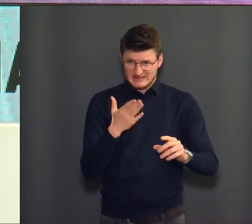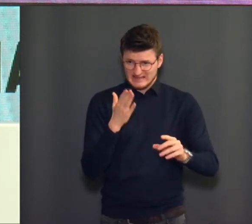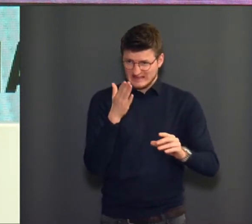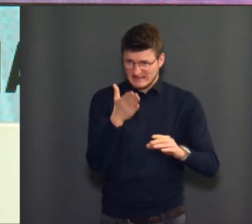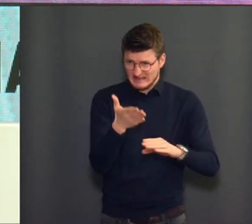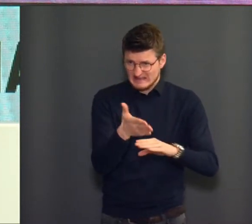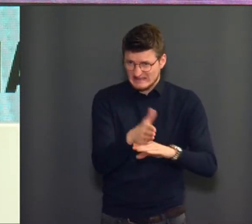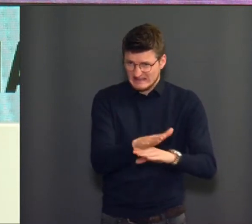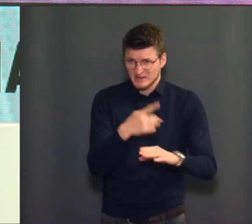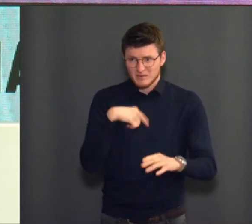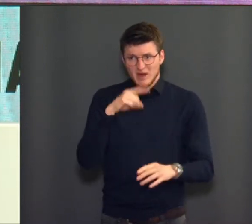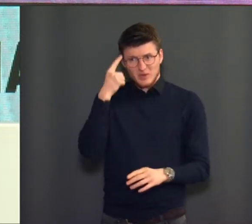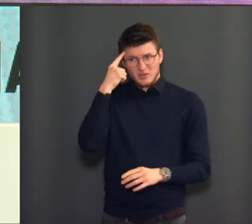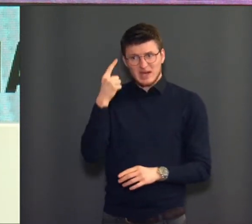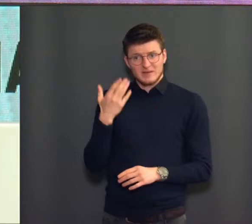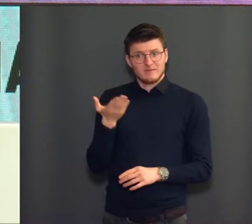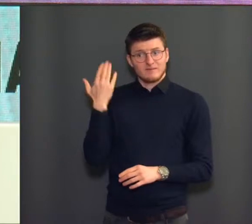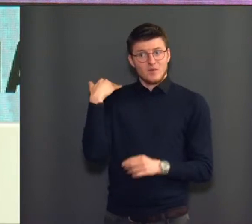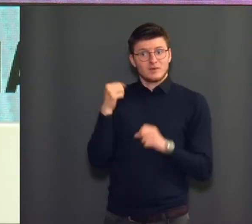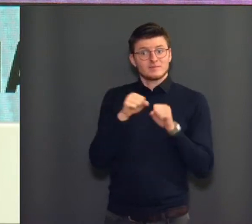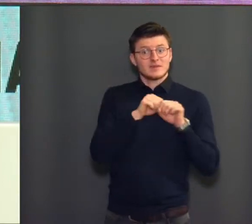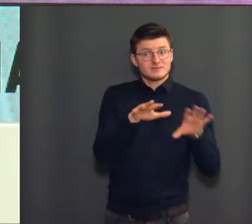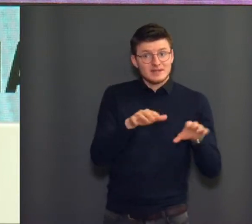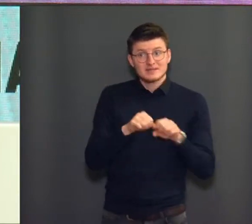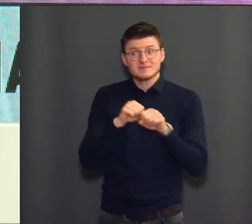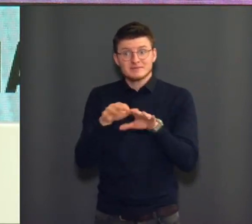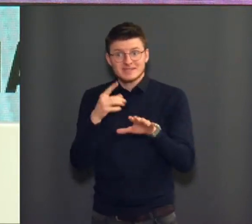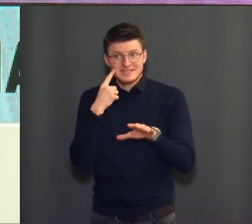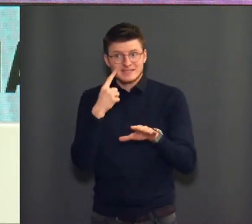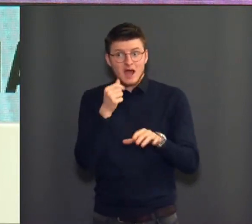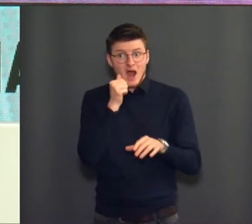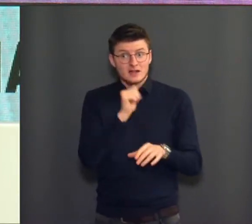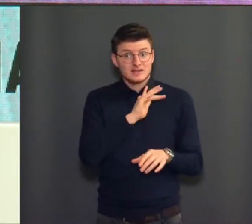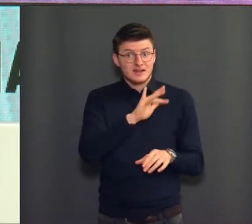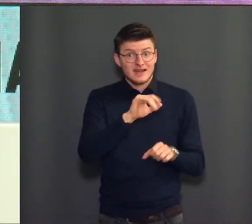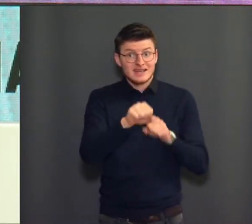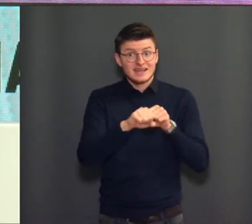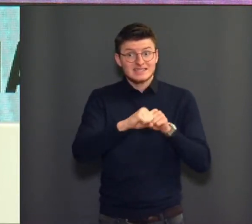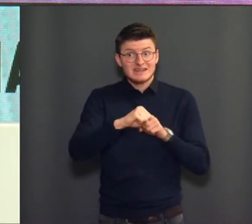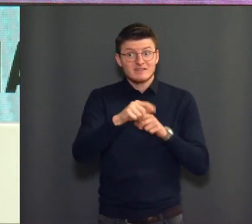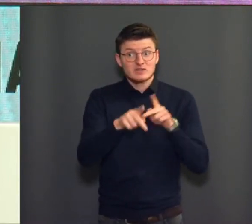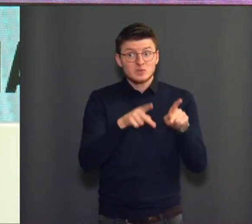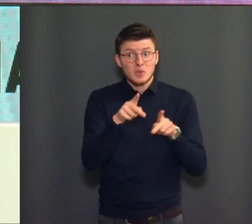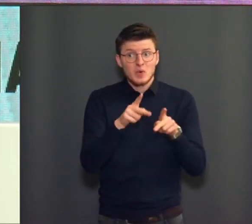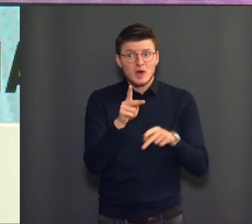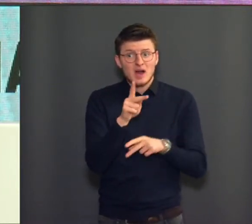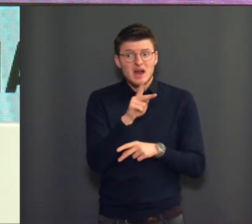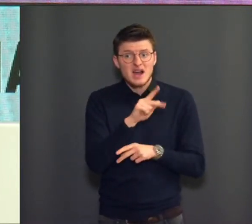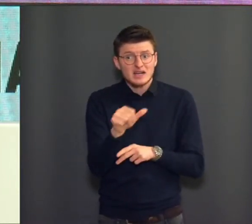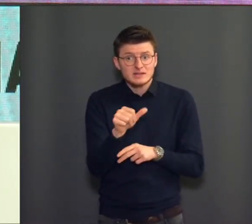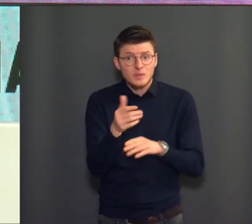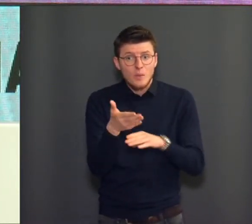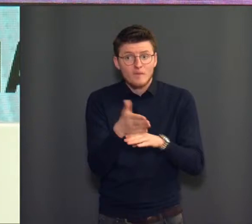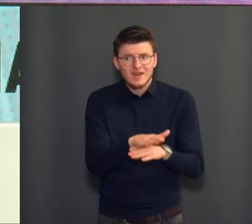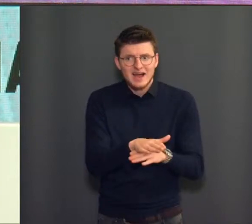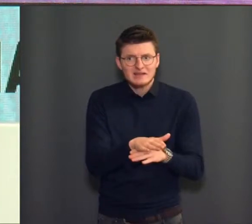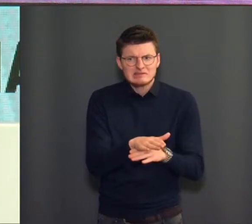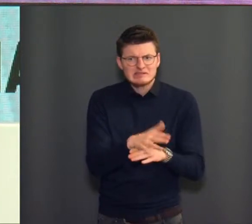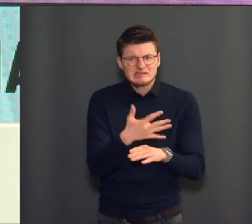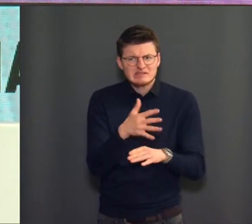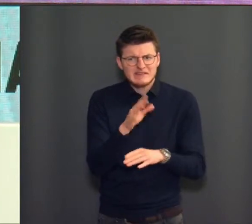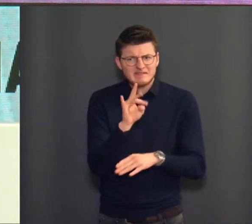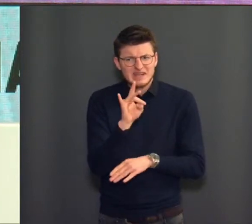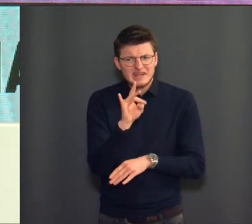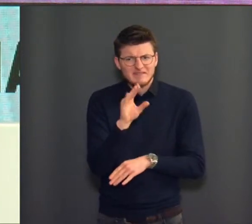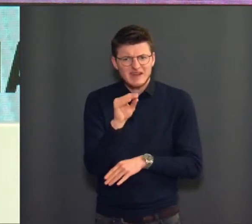dat de kans op overlijden op intensieve zorgen vrij hoog is. Ergens tussen de 40 tot 50%. Ondertussen zien we wel